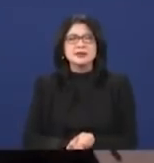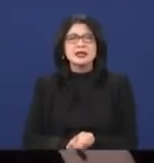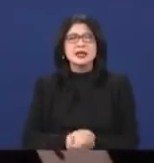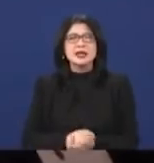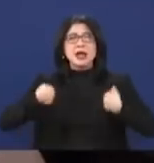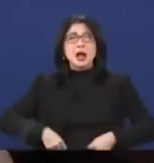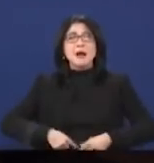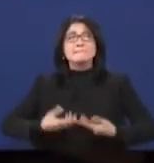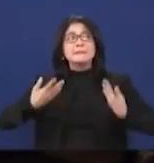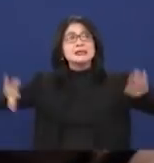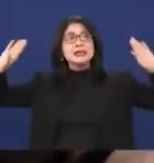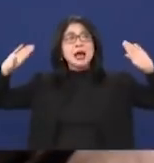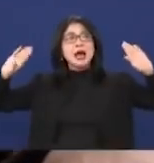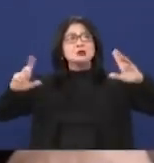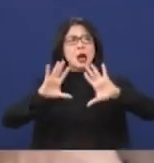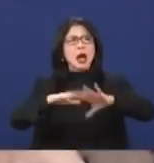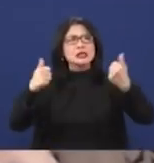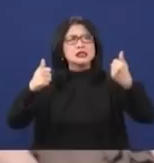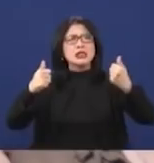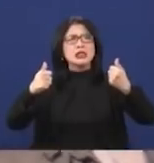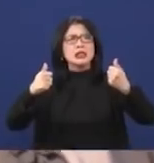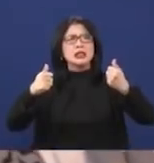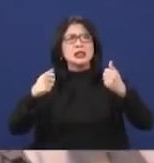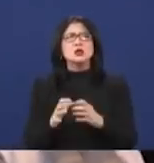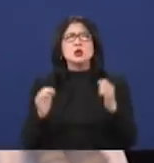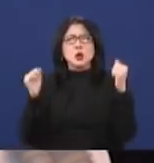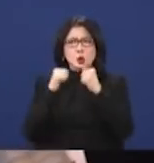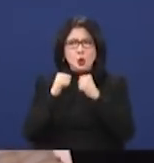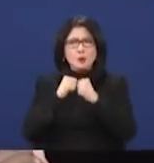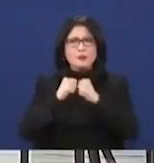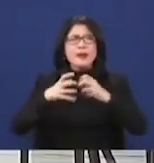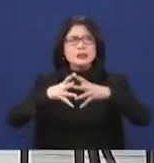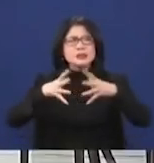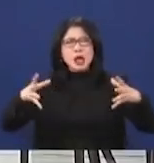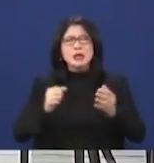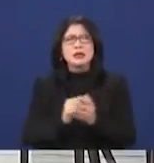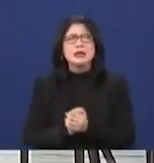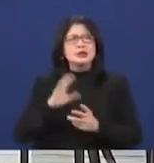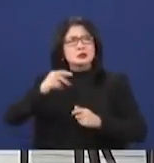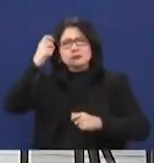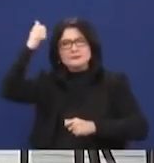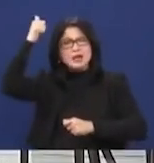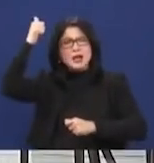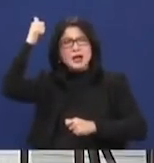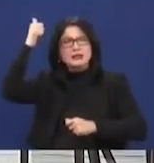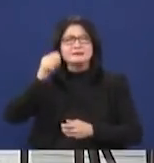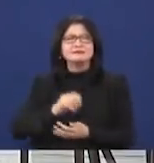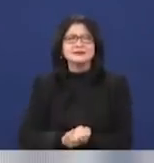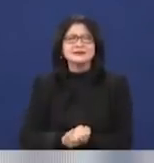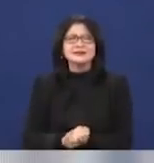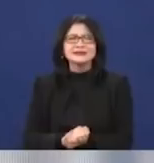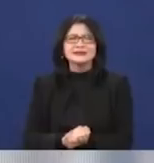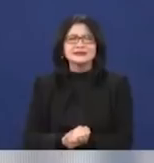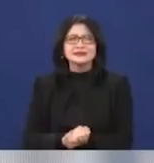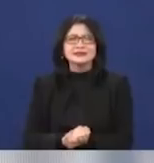Pancasila adalah hasil suatu kompromi besar, suatu kecemerlangan